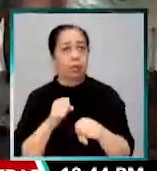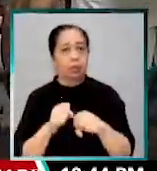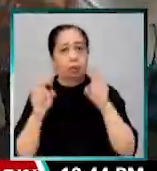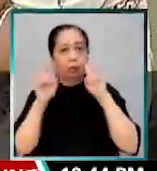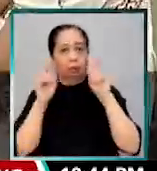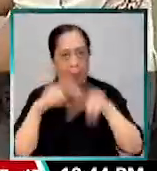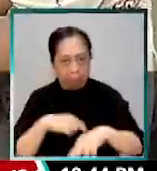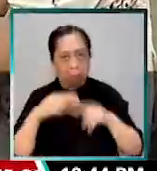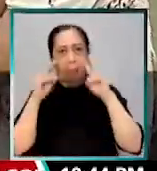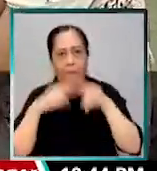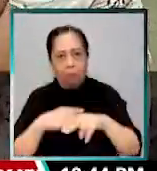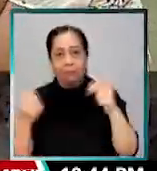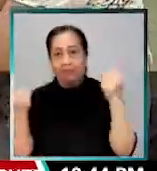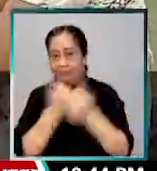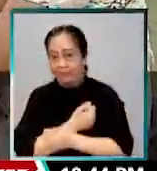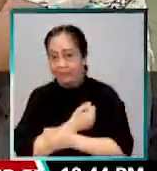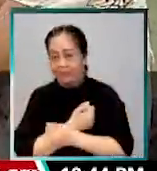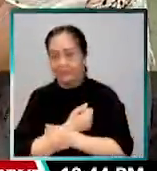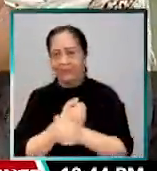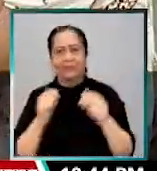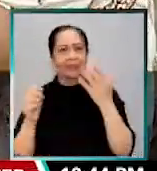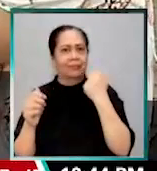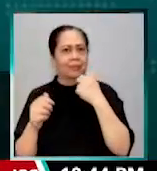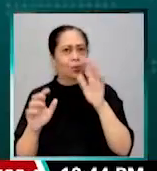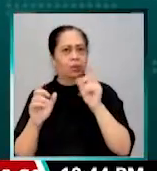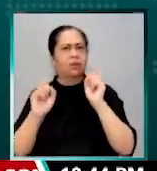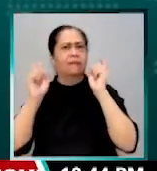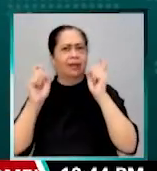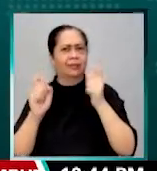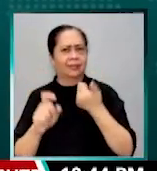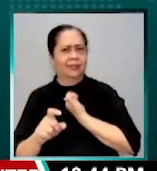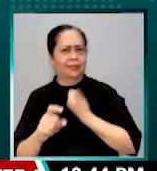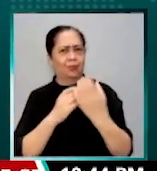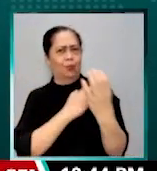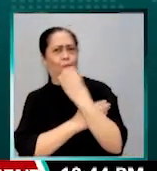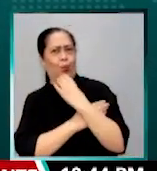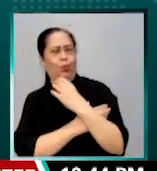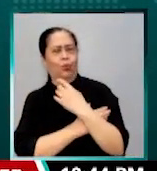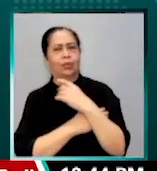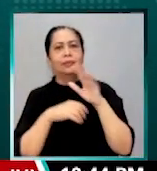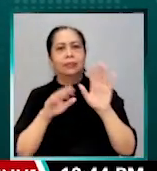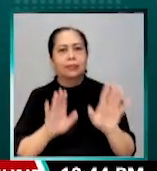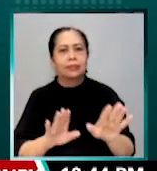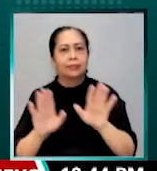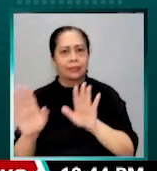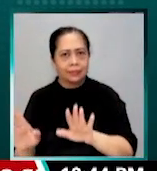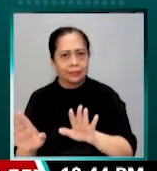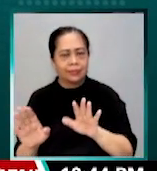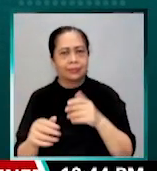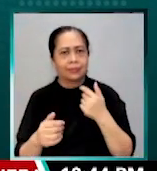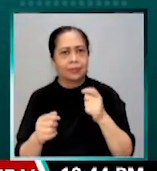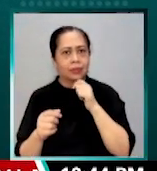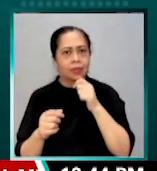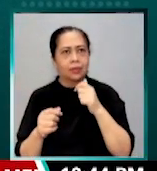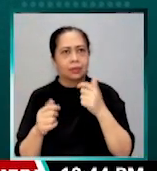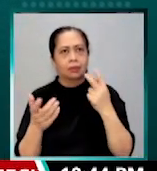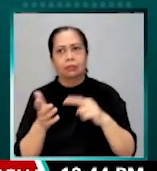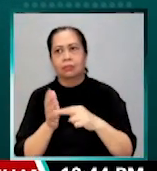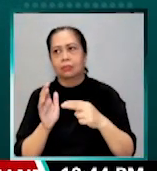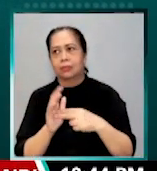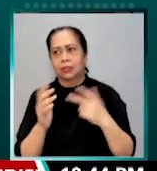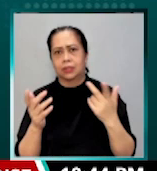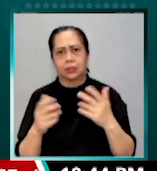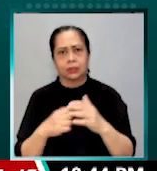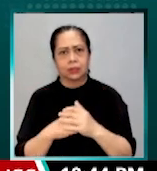pangakong magbago, huwag naman daw biglain ang sarili. Ika nga nila, baby steps. Huwag yung mga masyadong